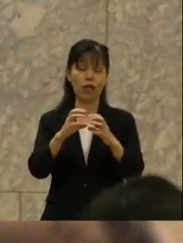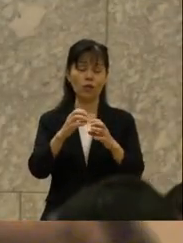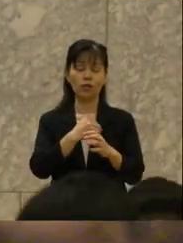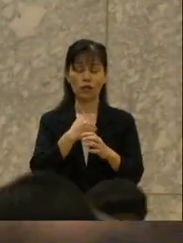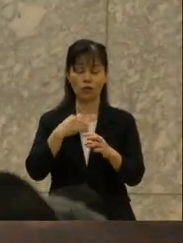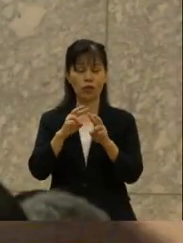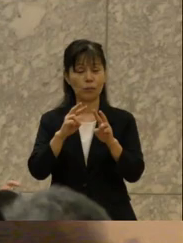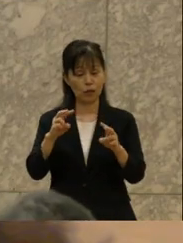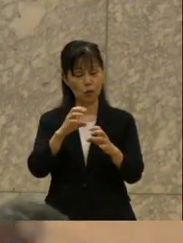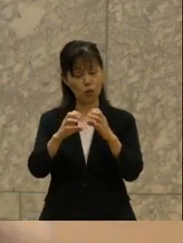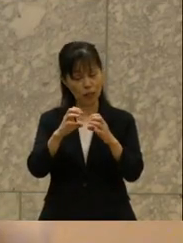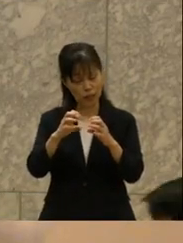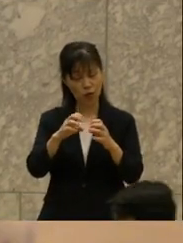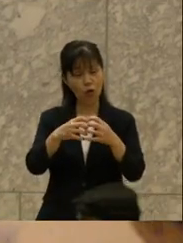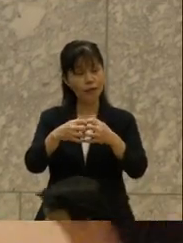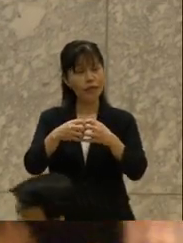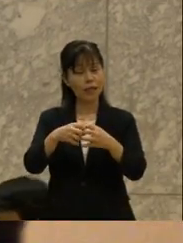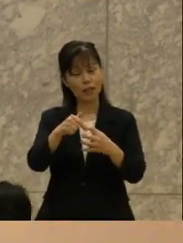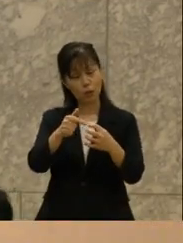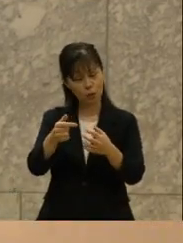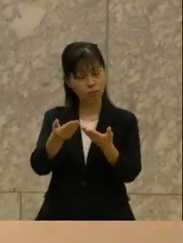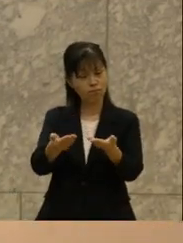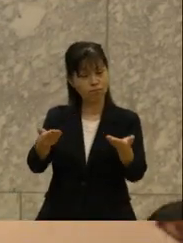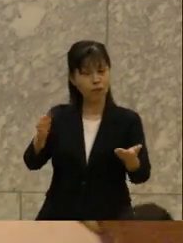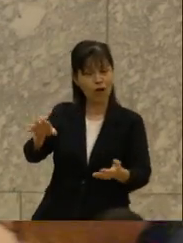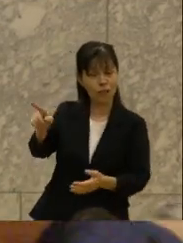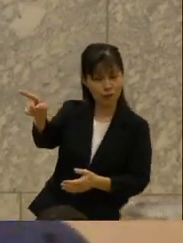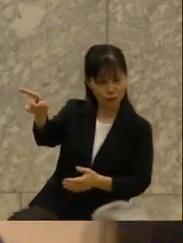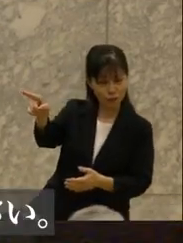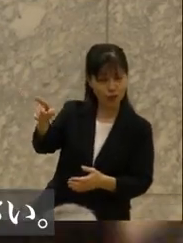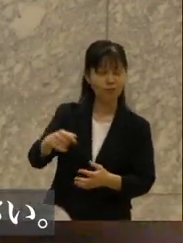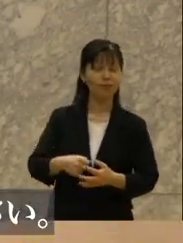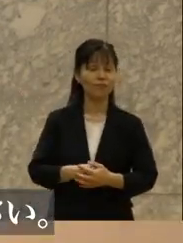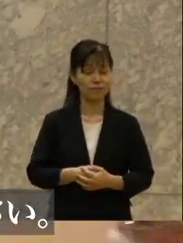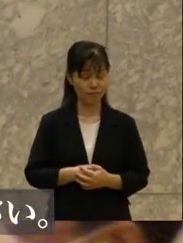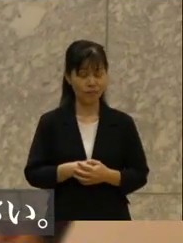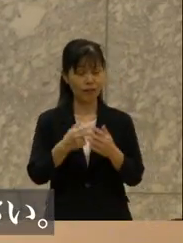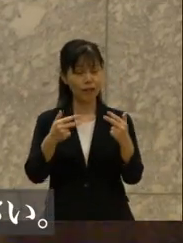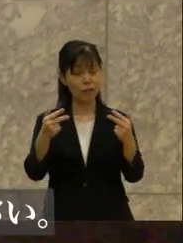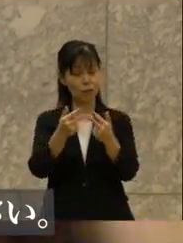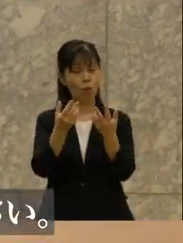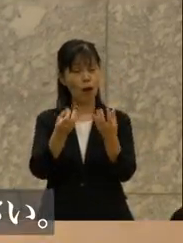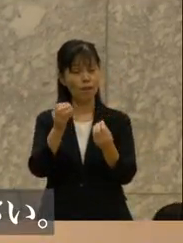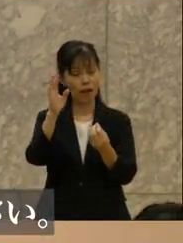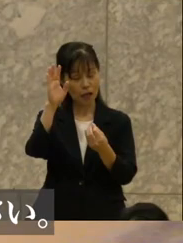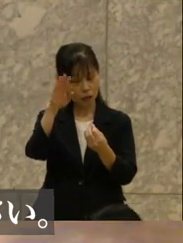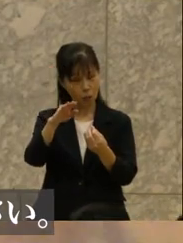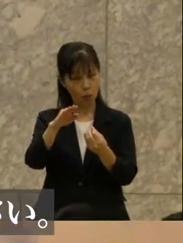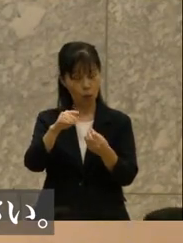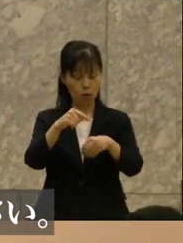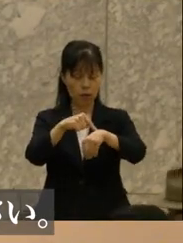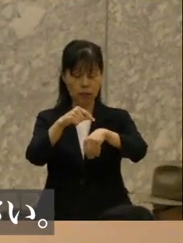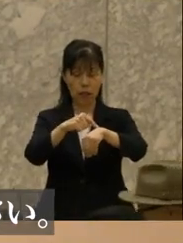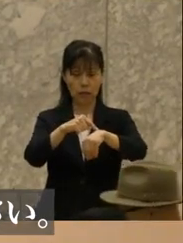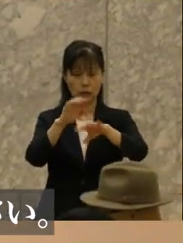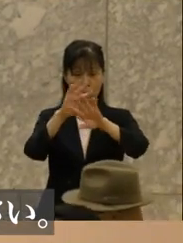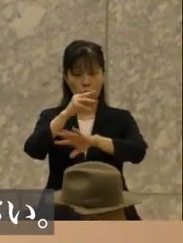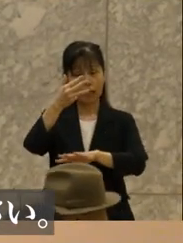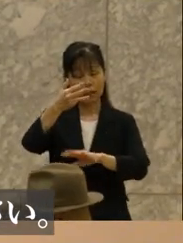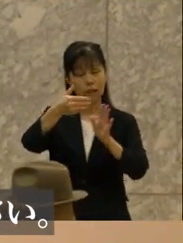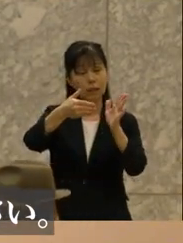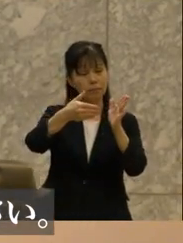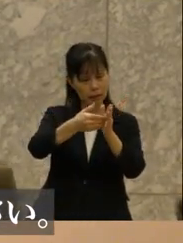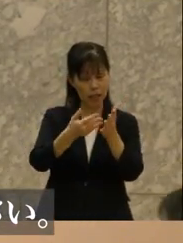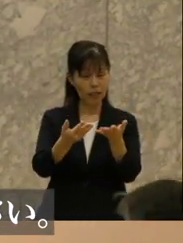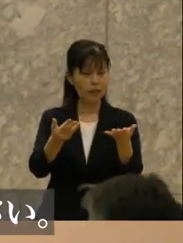ユニバーサルコミュニケーション機器の展示を行っていますシンポジウム終了後も20時まで展示しておりますので